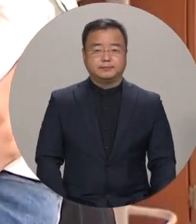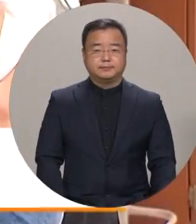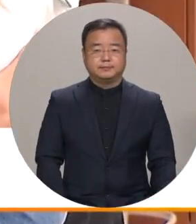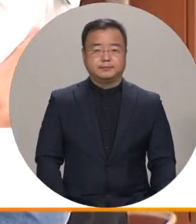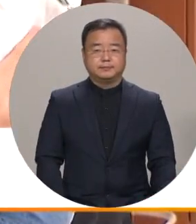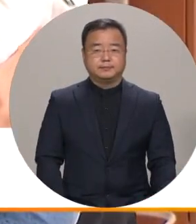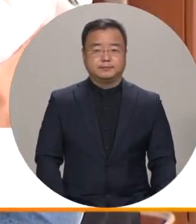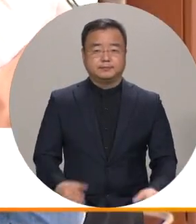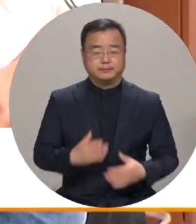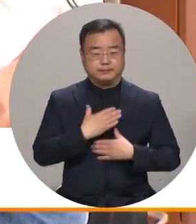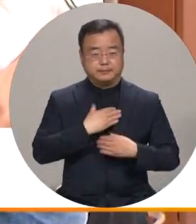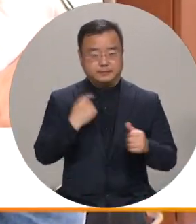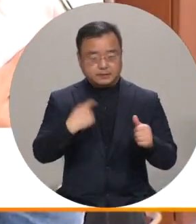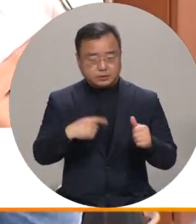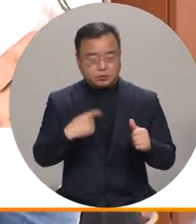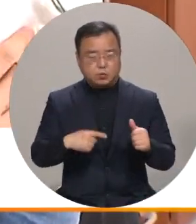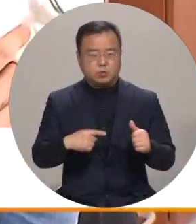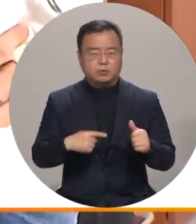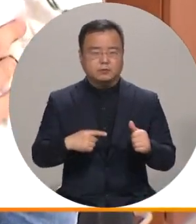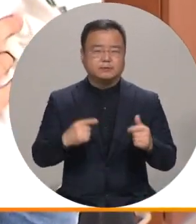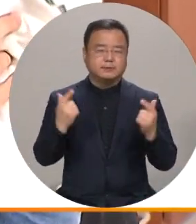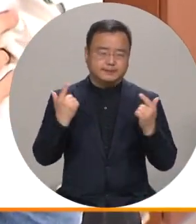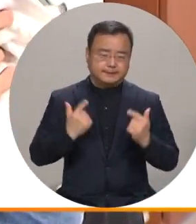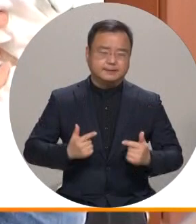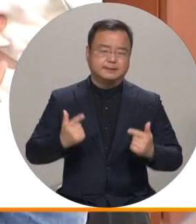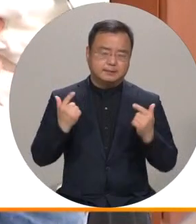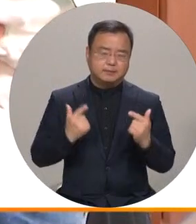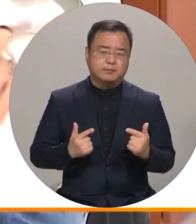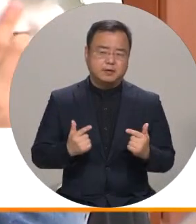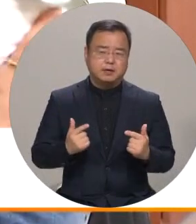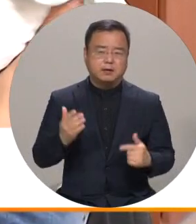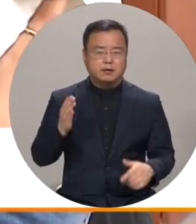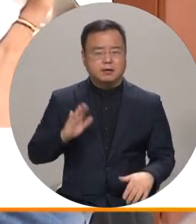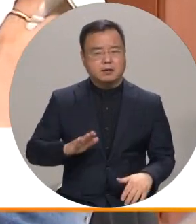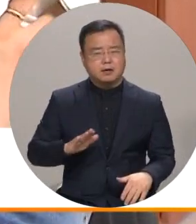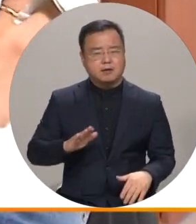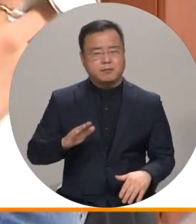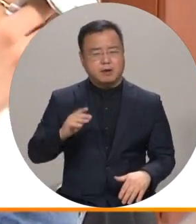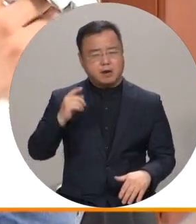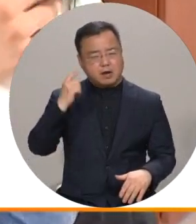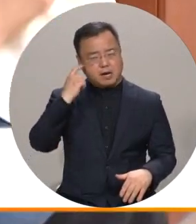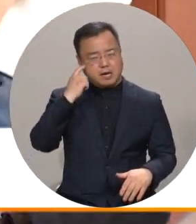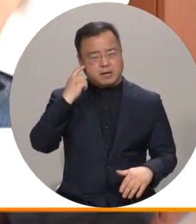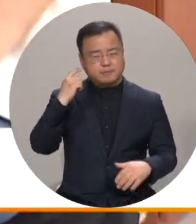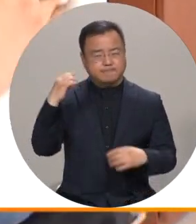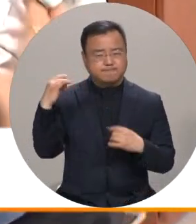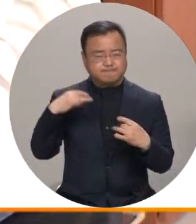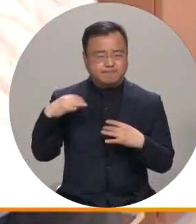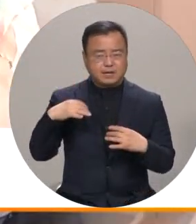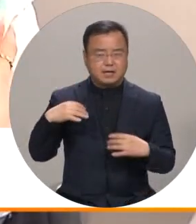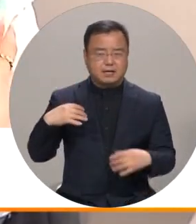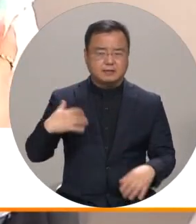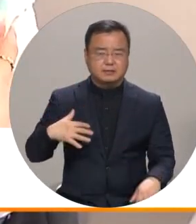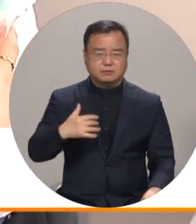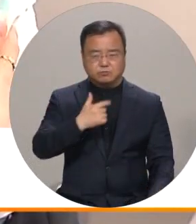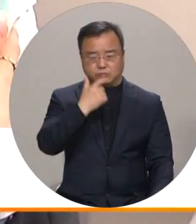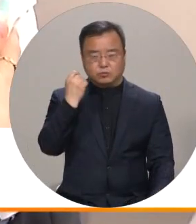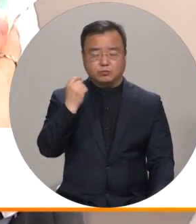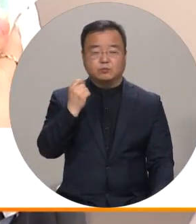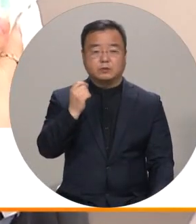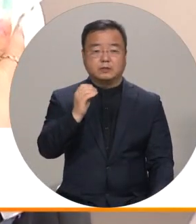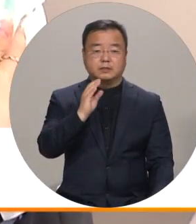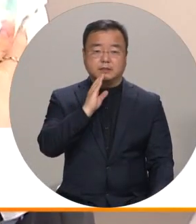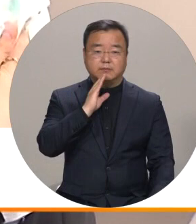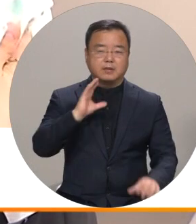늘 안전교육은 하지만 정말 피부로 와닿지 않은 것도 많기도 하고 더